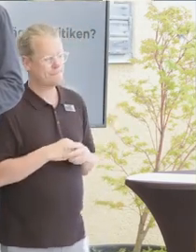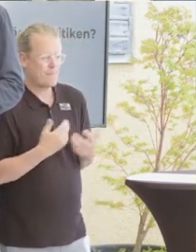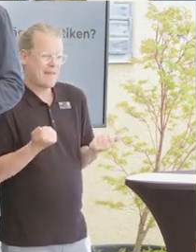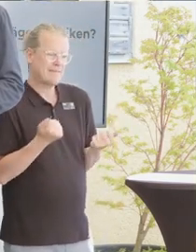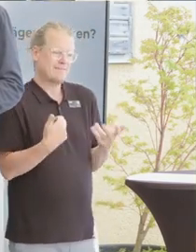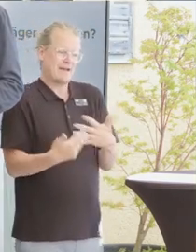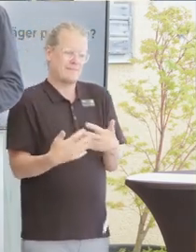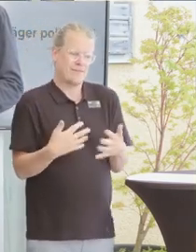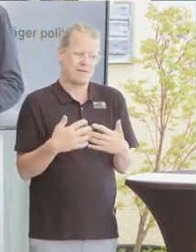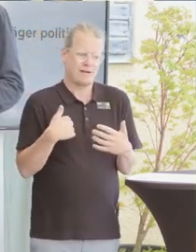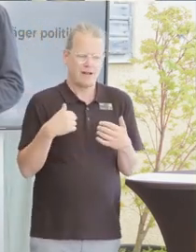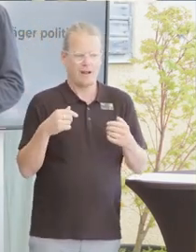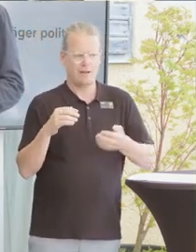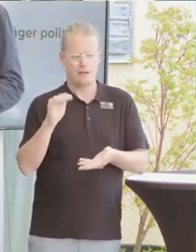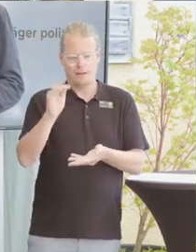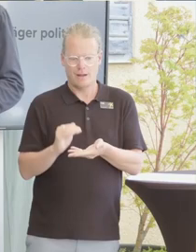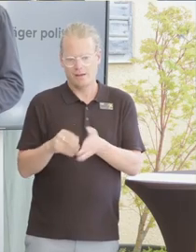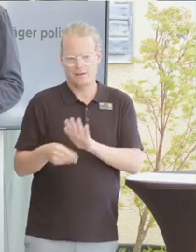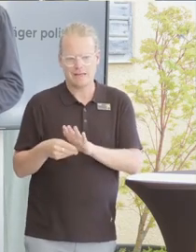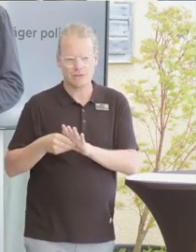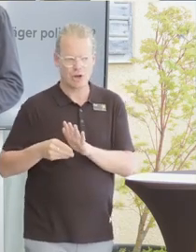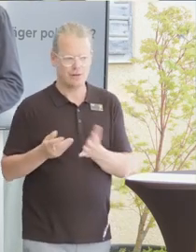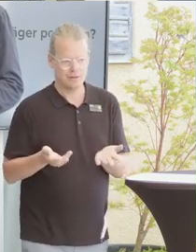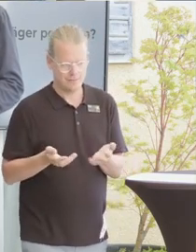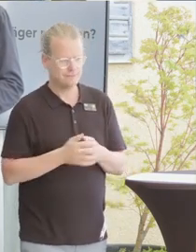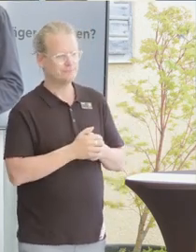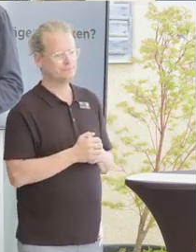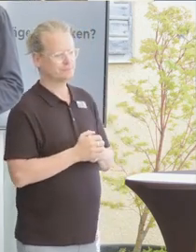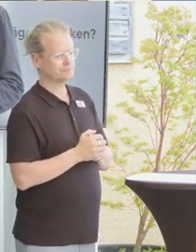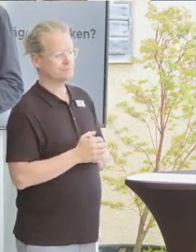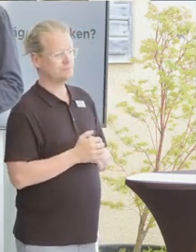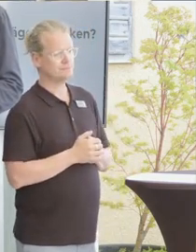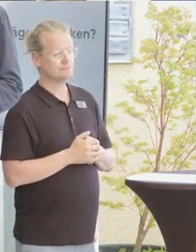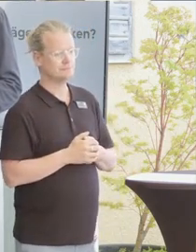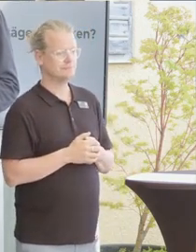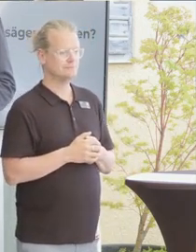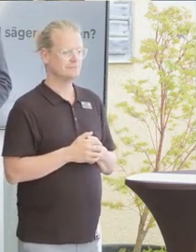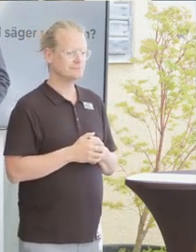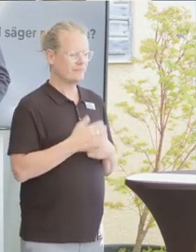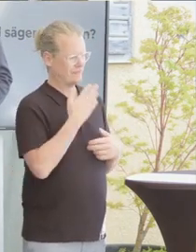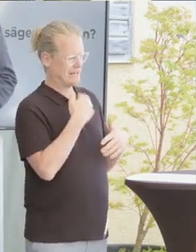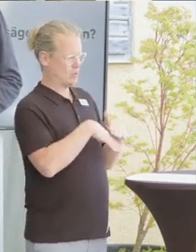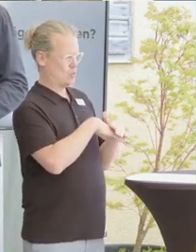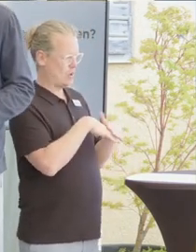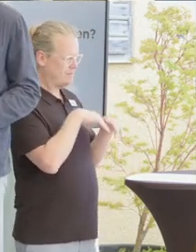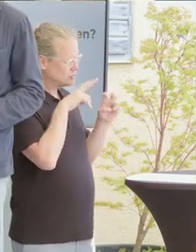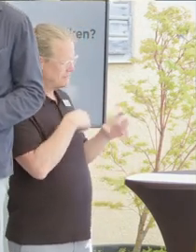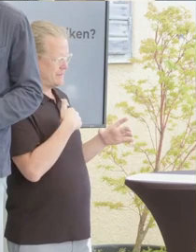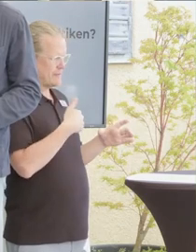Och vad är det för medel som staten då, vilken grundforskning satsar vi på? Och idag nu när den